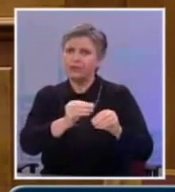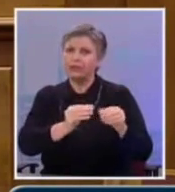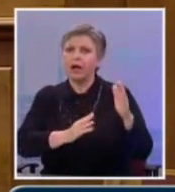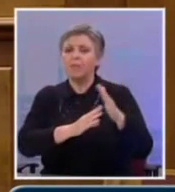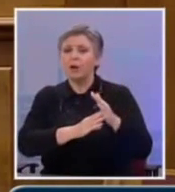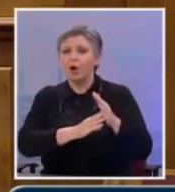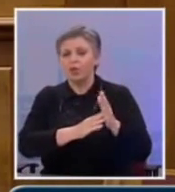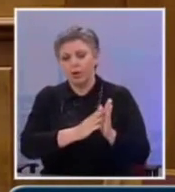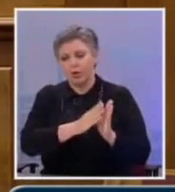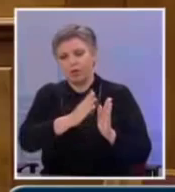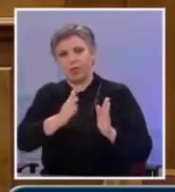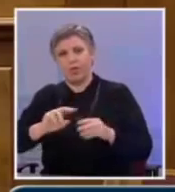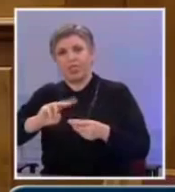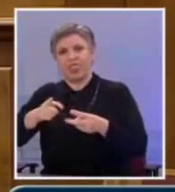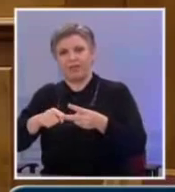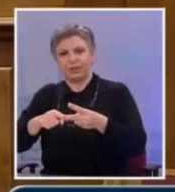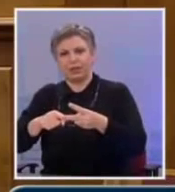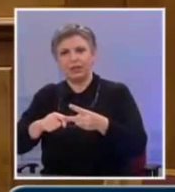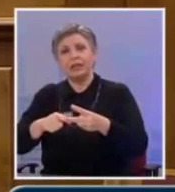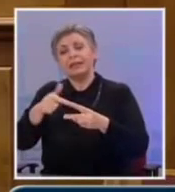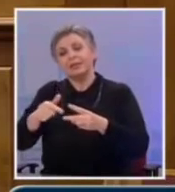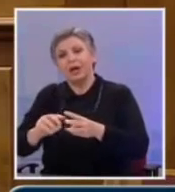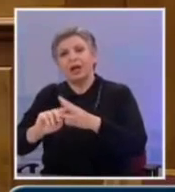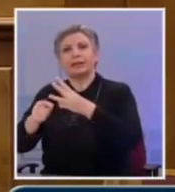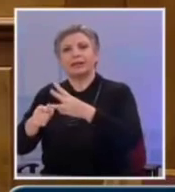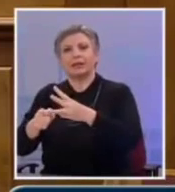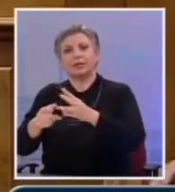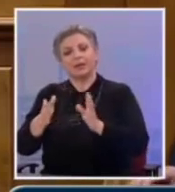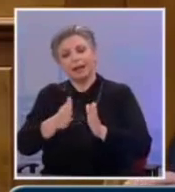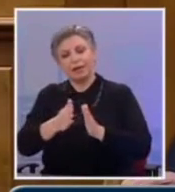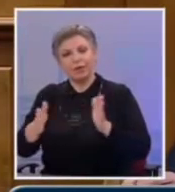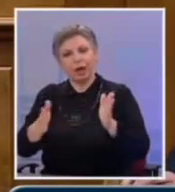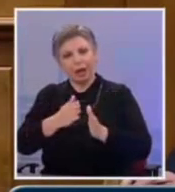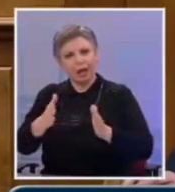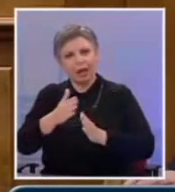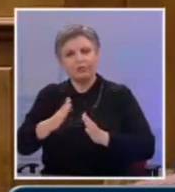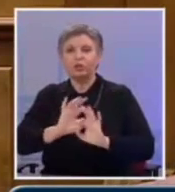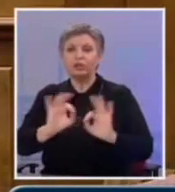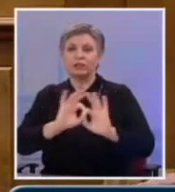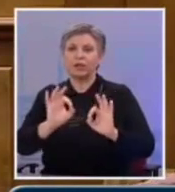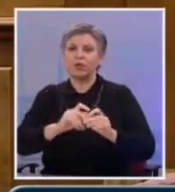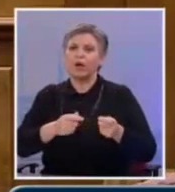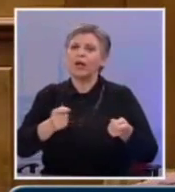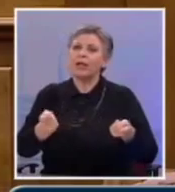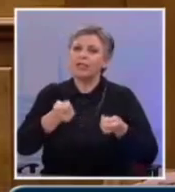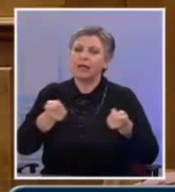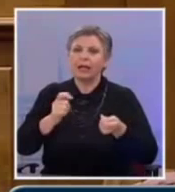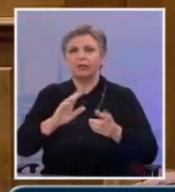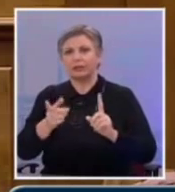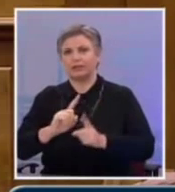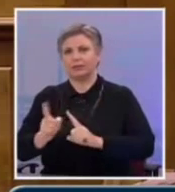τρίτη με στόχο να δοθεί το άλλωθη σε κάποιους